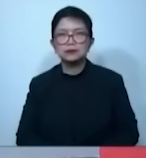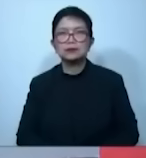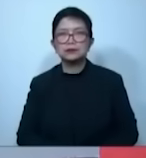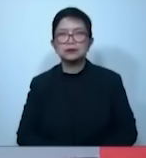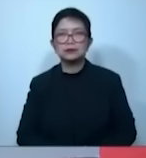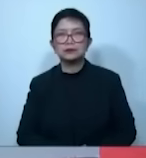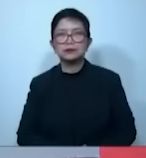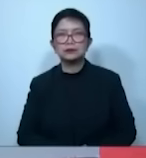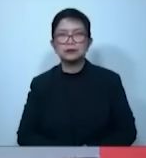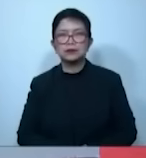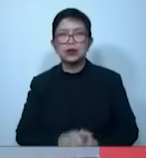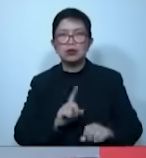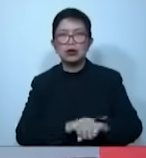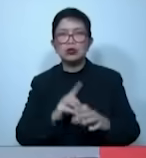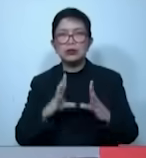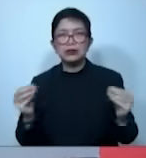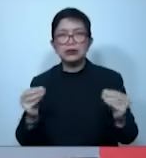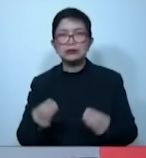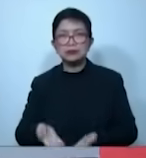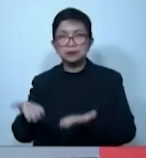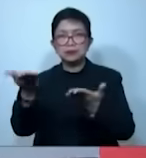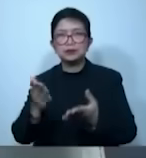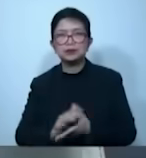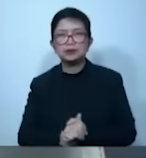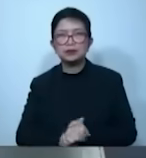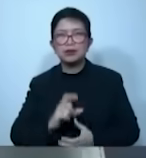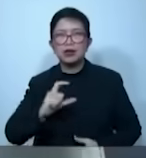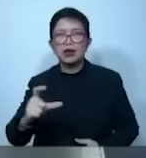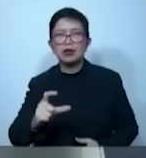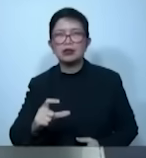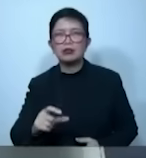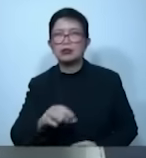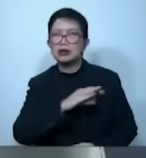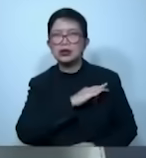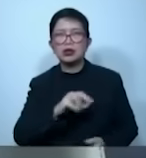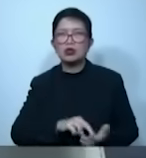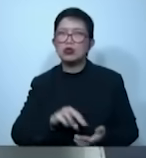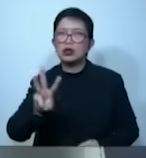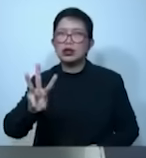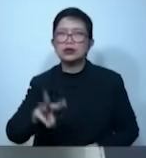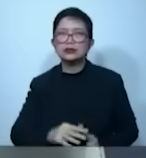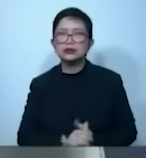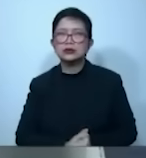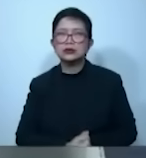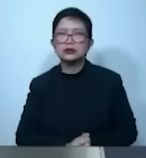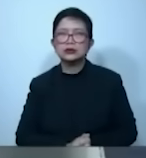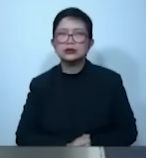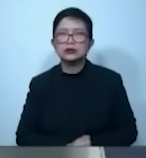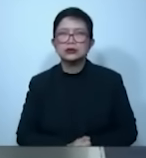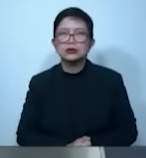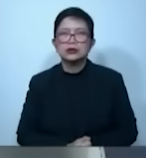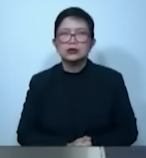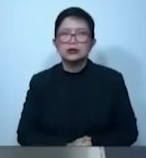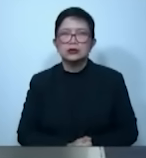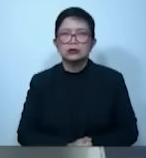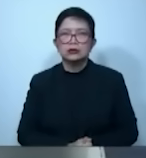baik waktunya habis selanjutnya ak berikan kesempatan kepada calon Presiden nomor urut 3 untuk menanggapi tanggapan dari calon Presiden nomor urut